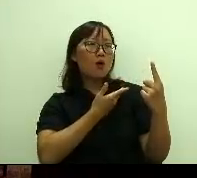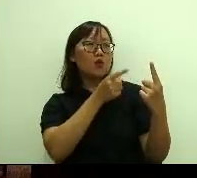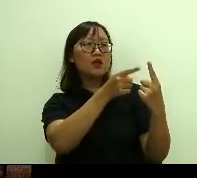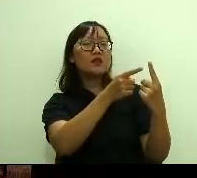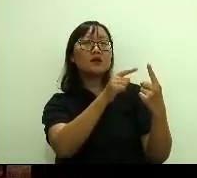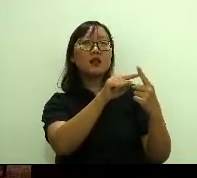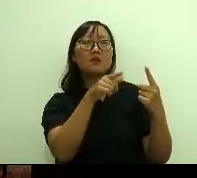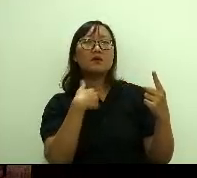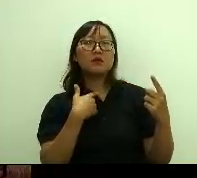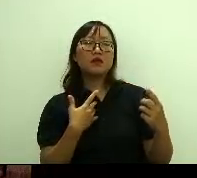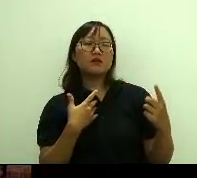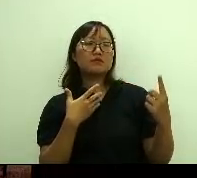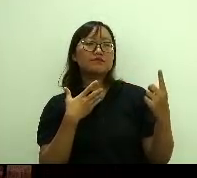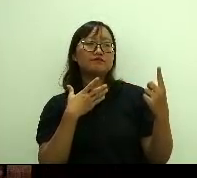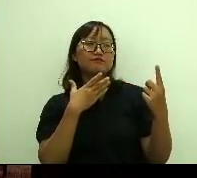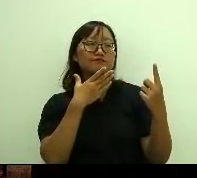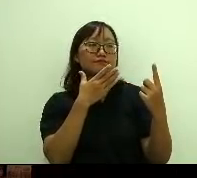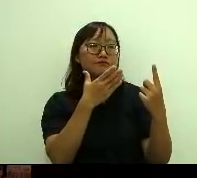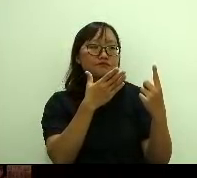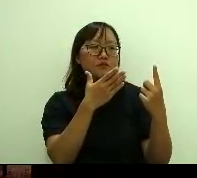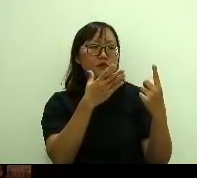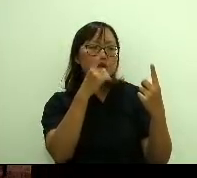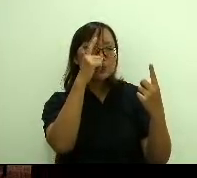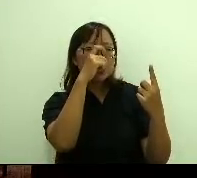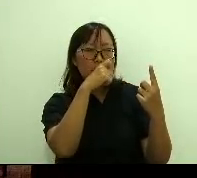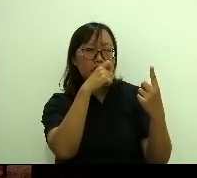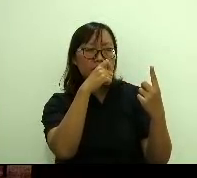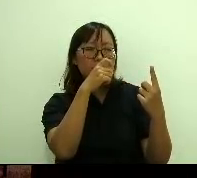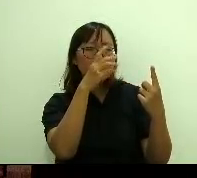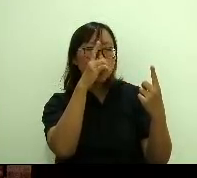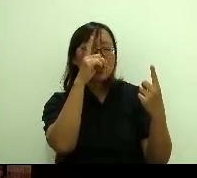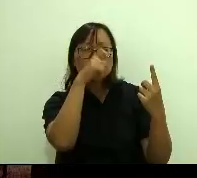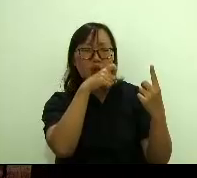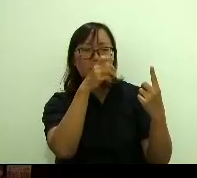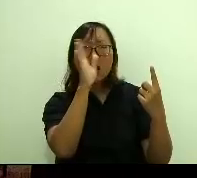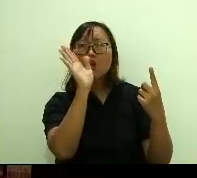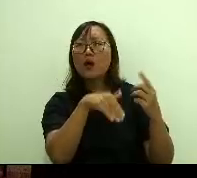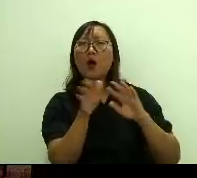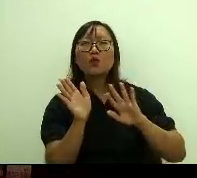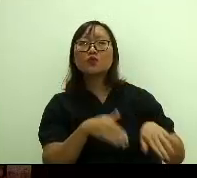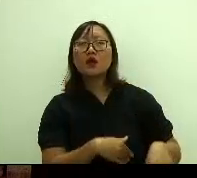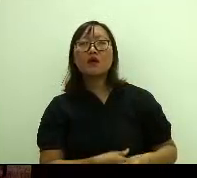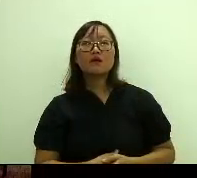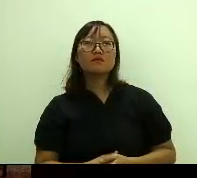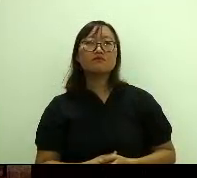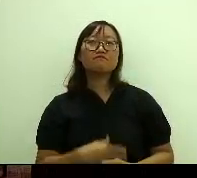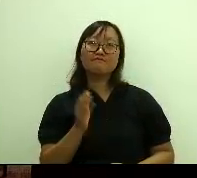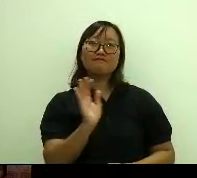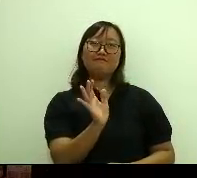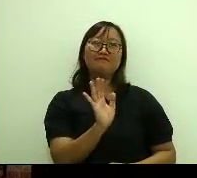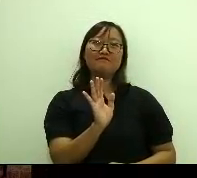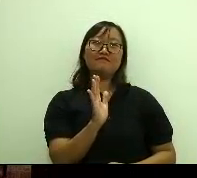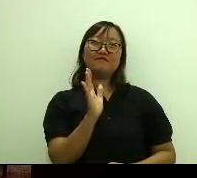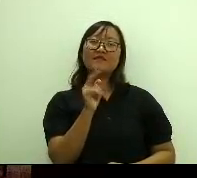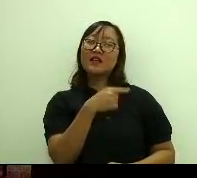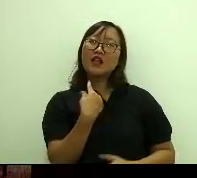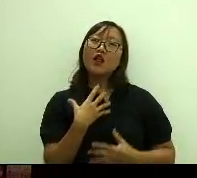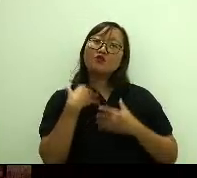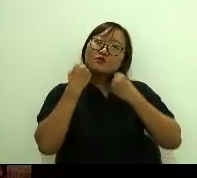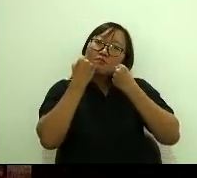terindah? Maka di sini kita harus berani untuk melepaskan sesuatu yang membuat kita kesulitan